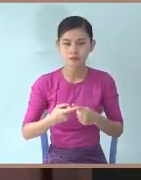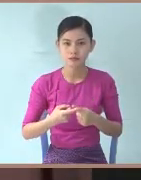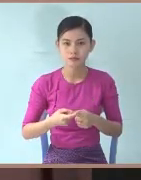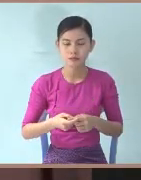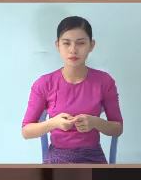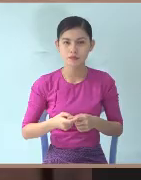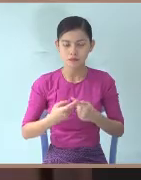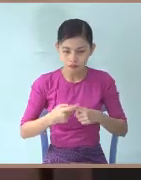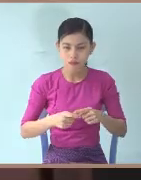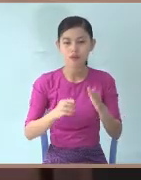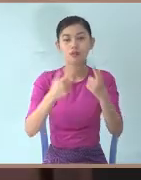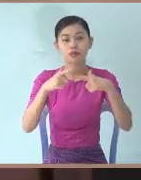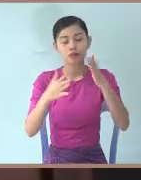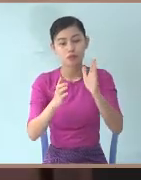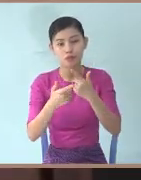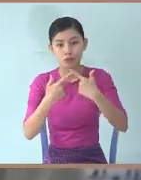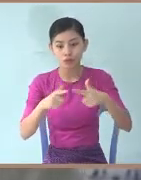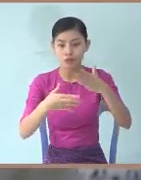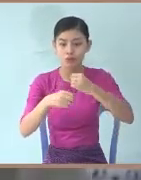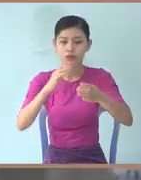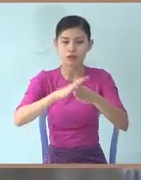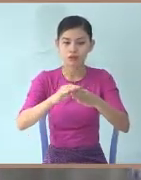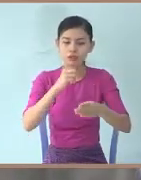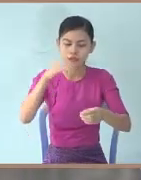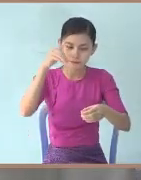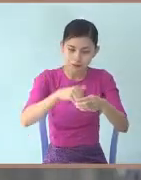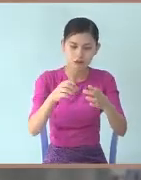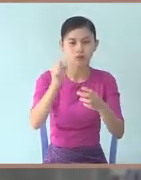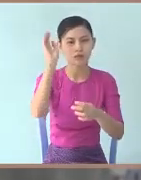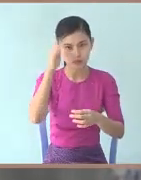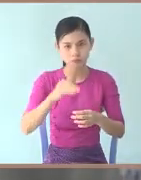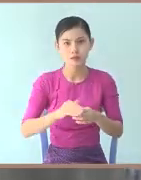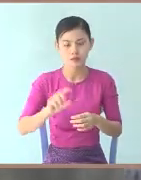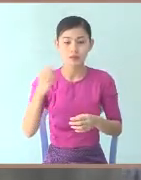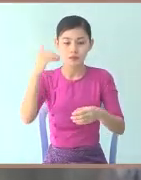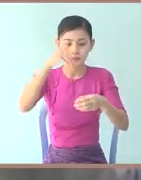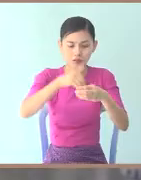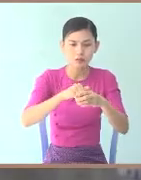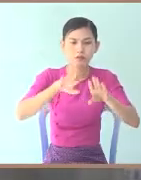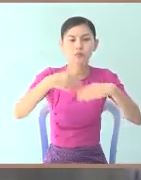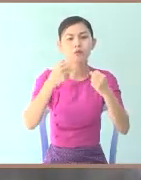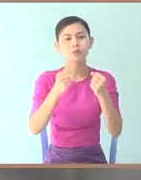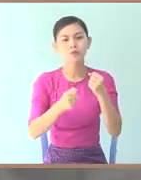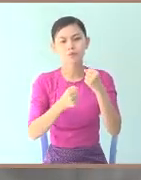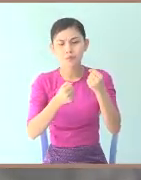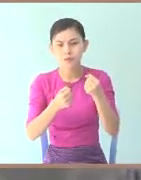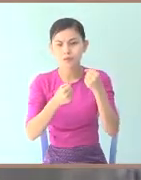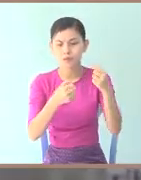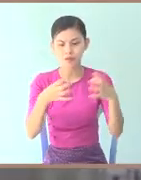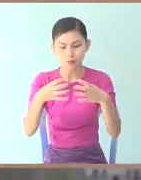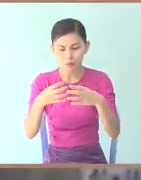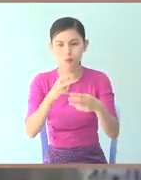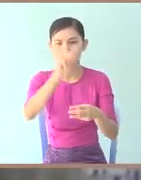လုံနိုင်မဲ့ဟိုကိုယ်စားလှယ်တောင်းတွေကိုမျိုးလင့်ထားတယ်ဆို First time voter ဆိုတော့လူအချင်းကြီးရှိမယ်ဆိုတော့ဟောကျွန်တော်တို့ကလေ့လာနေတော့ပဲဆိုတော့အခု